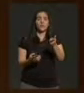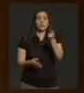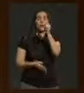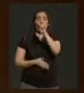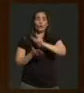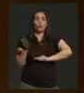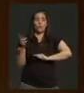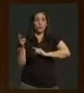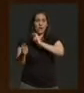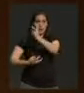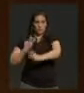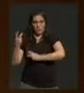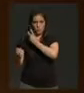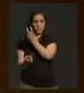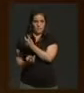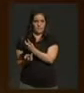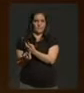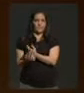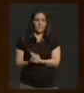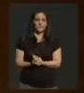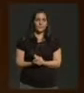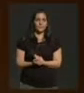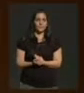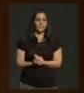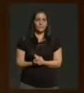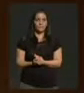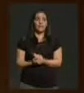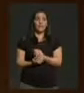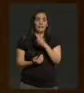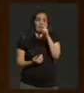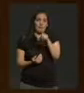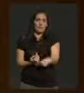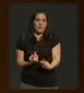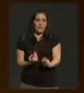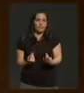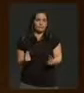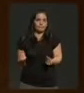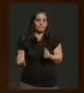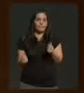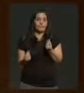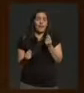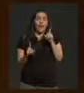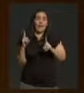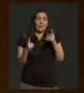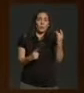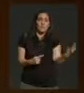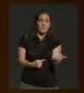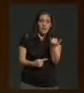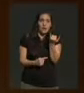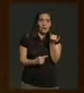diren bajetan gertatu den legez. Etorri direnak, kirol aldetik interesgarriak zirelako etorri